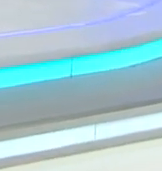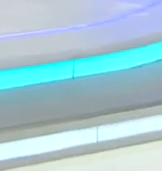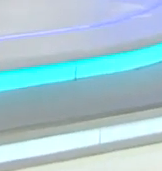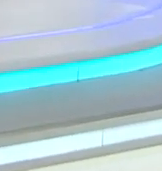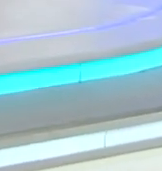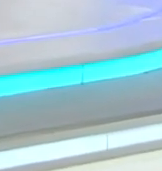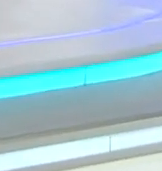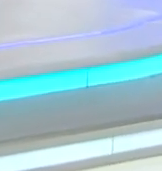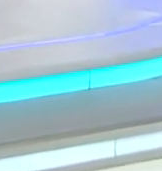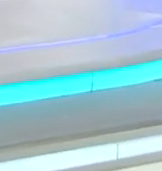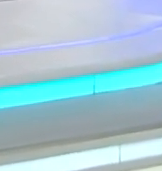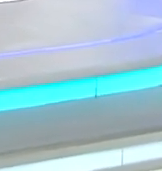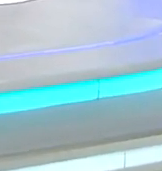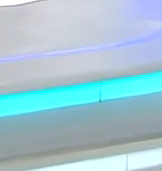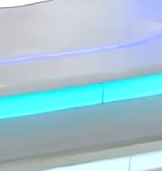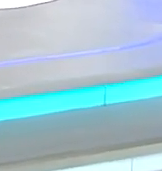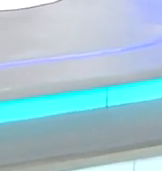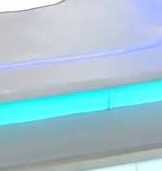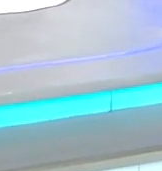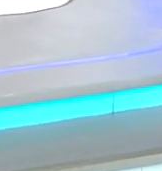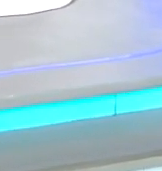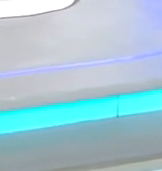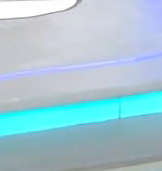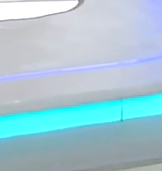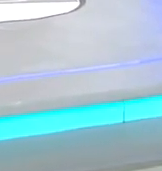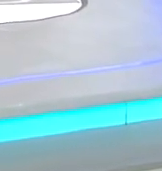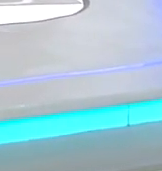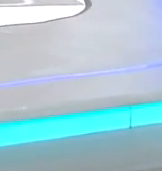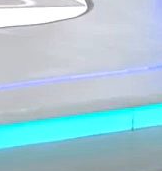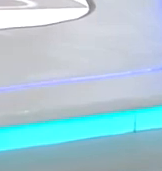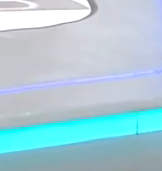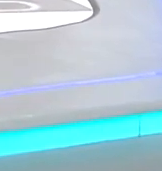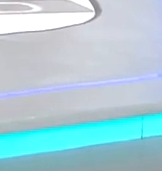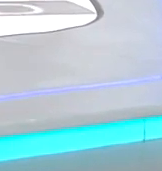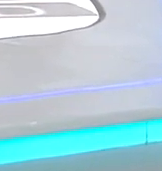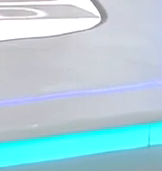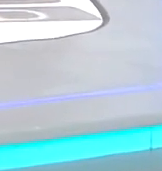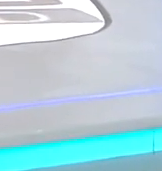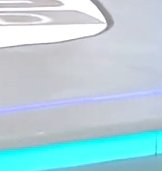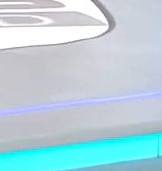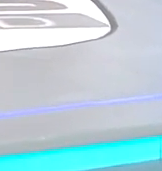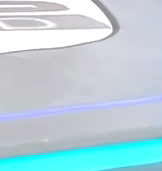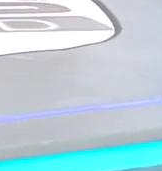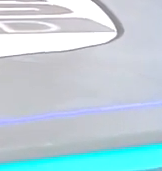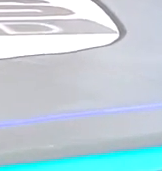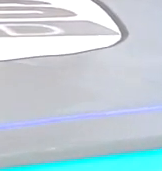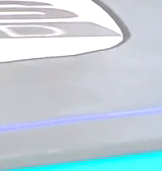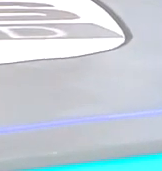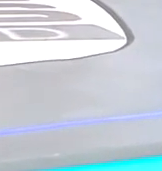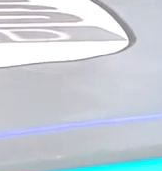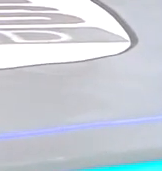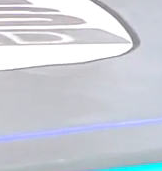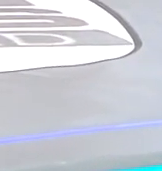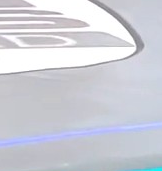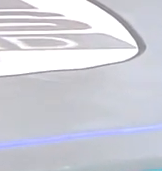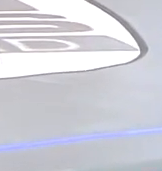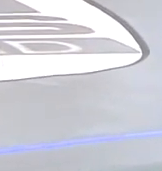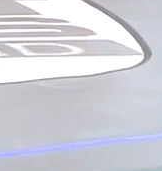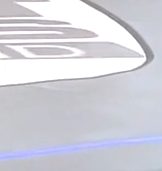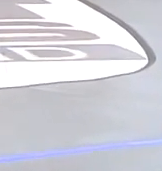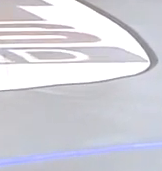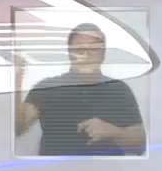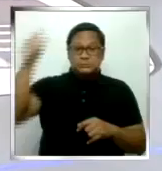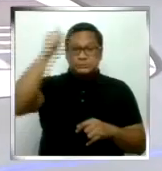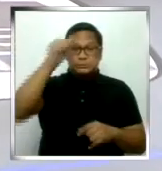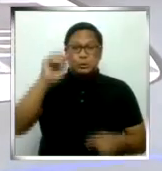Ilang inmates sa New Bilibid Prison ang namatay dahil sa COVID-19. Bagamat kinumpirma ito mismo ni Bureau of Corrections Chief Gerald